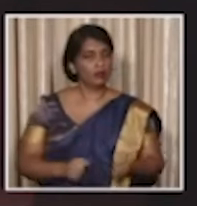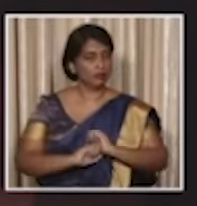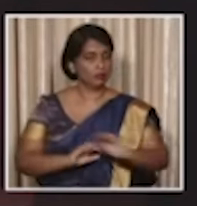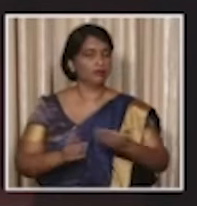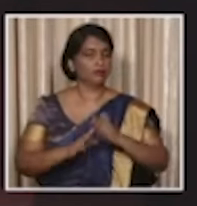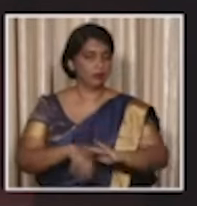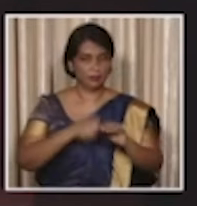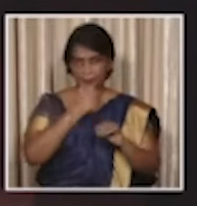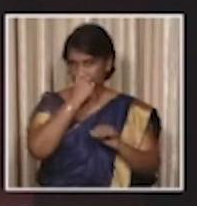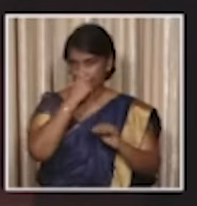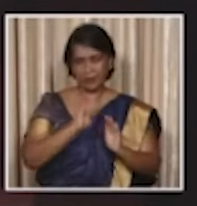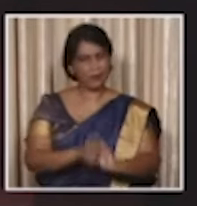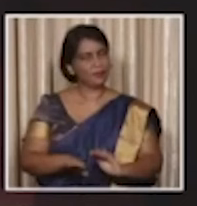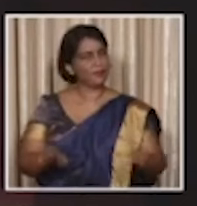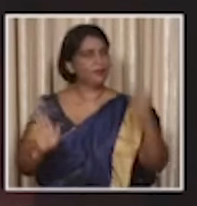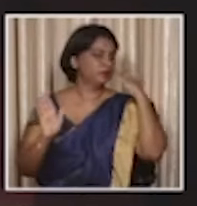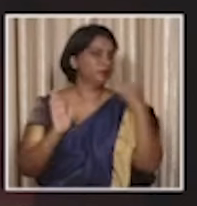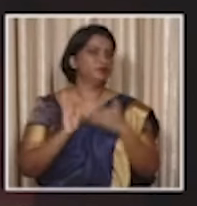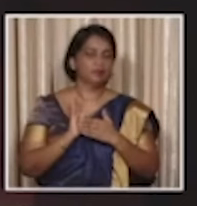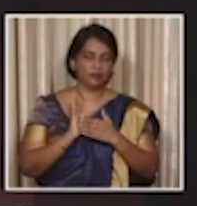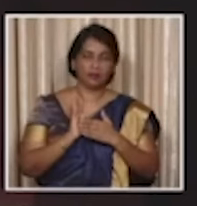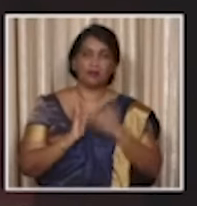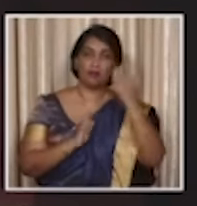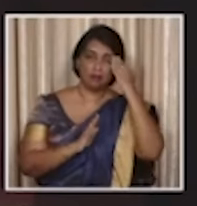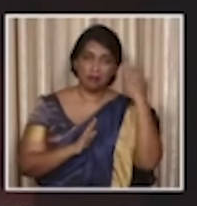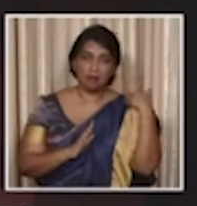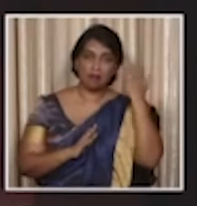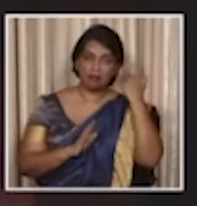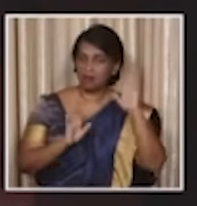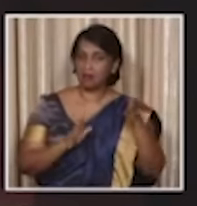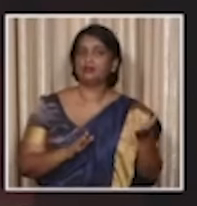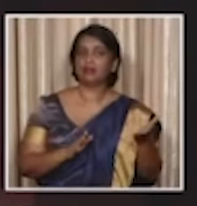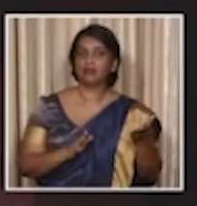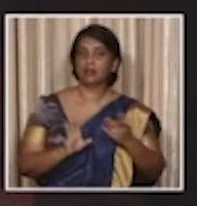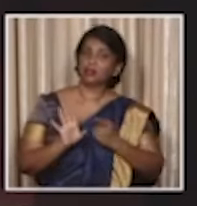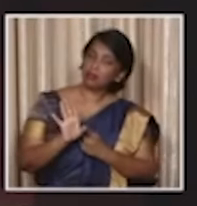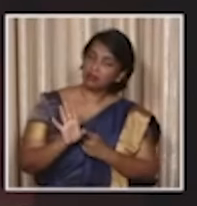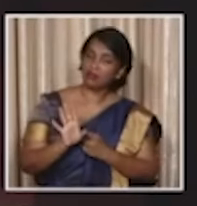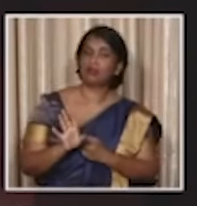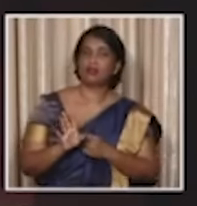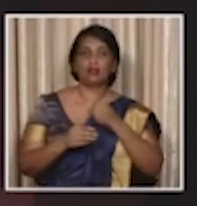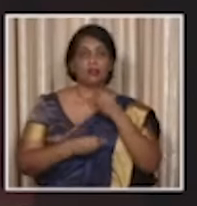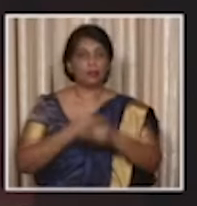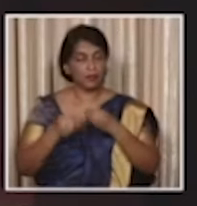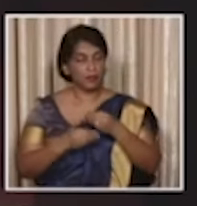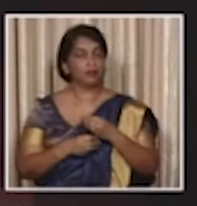ඉඳලා, කුඩා දරුවන් ඉඳලා, මව්වරුන් ඉඳලා, තාරුණ්‍ය